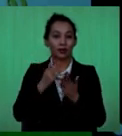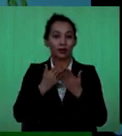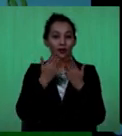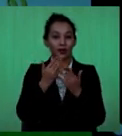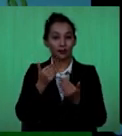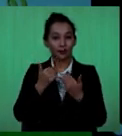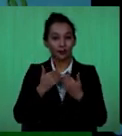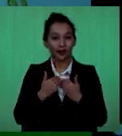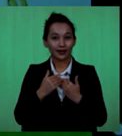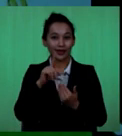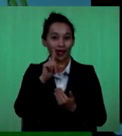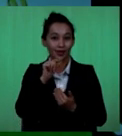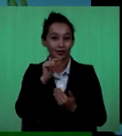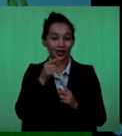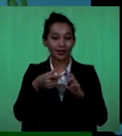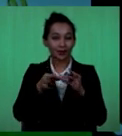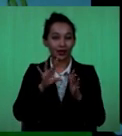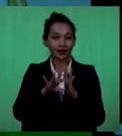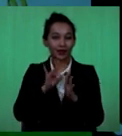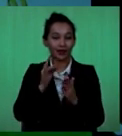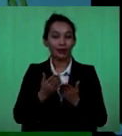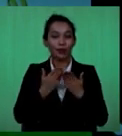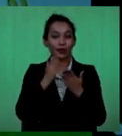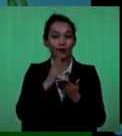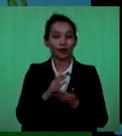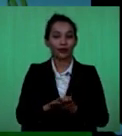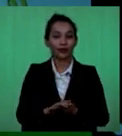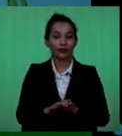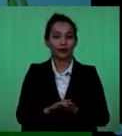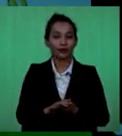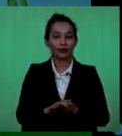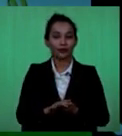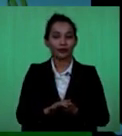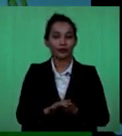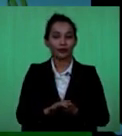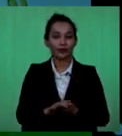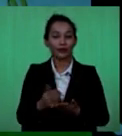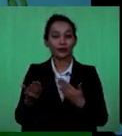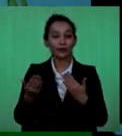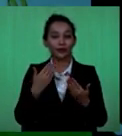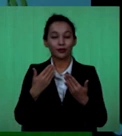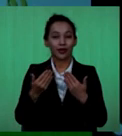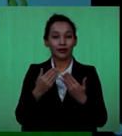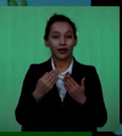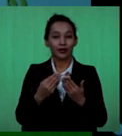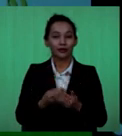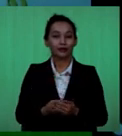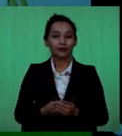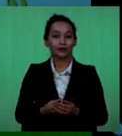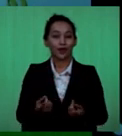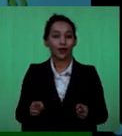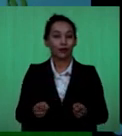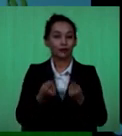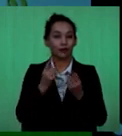men esa qaldirg'ochning gaplarini topib o'qiyman. Natijada suhbat hosil bo'ladi. Demak,